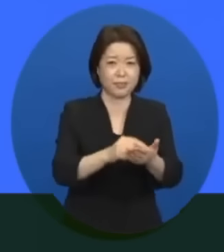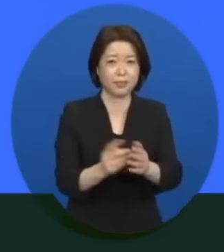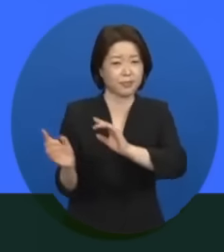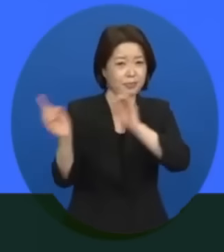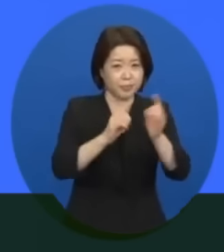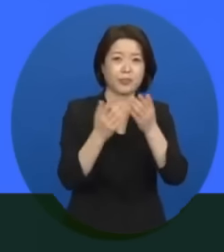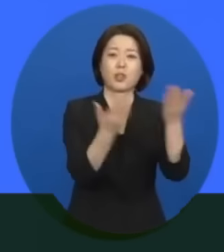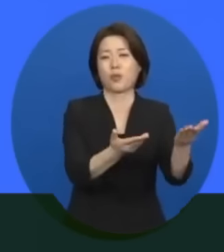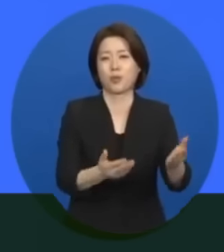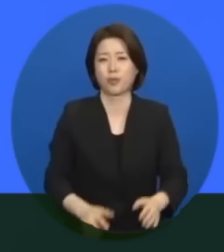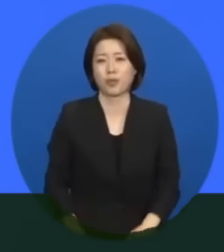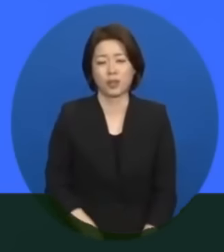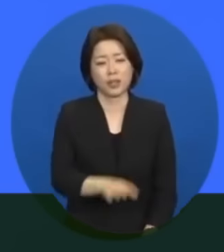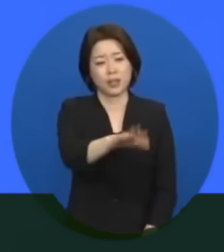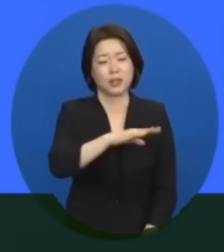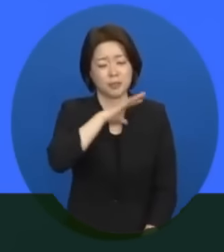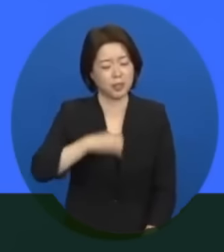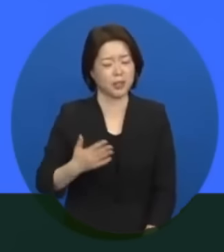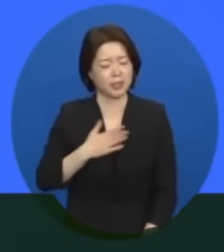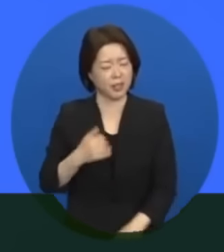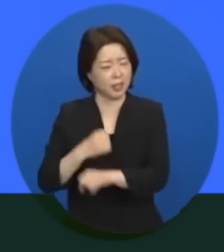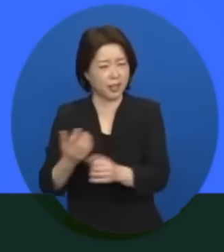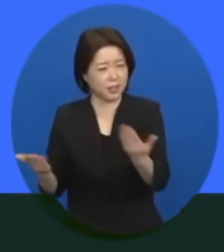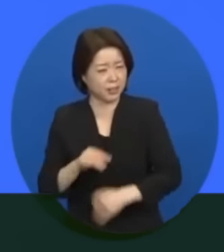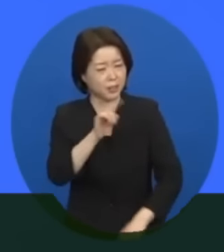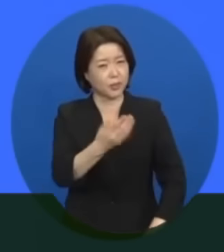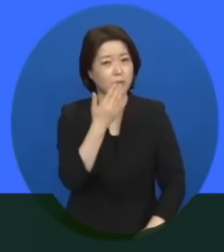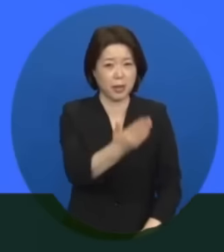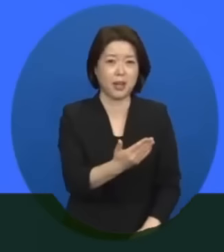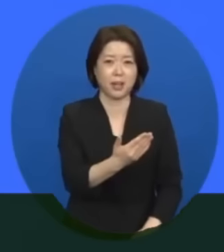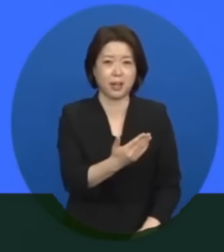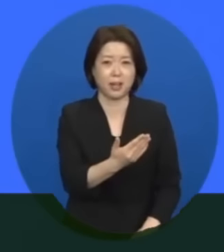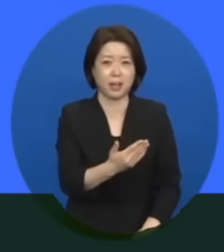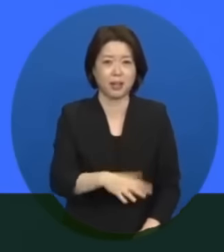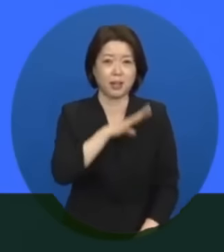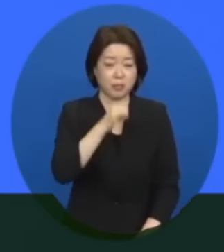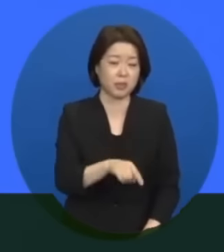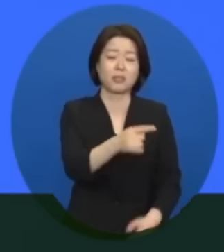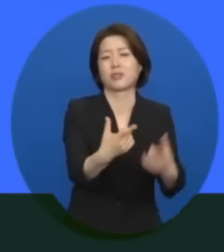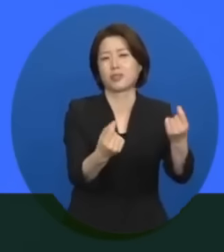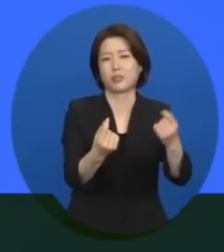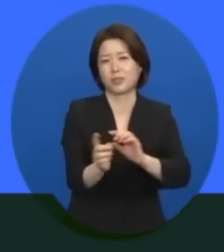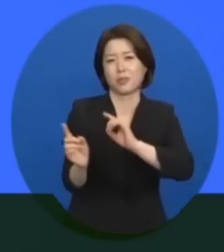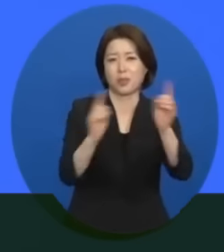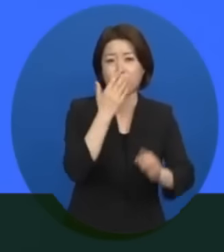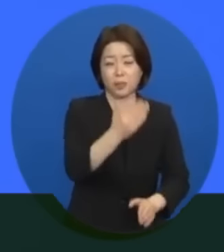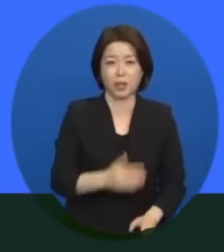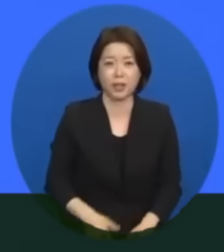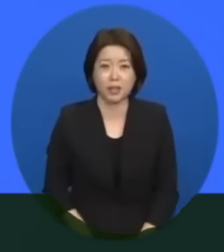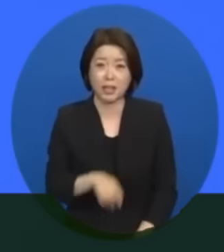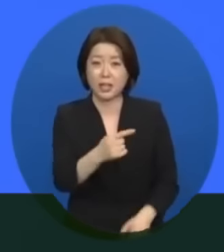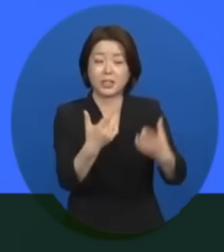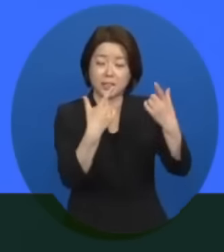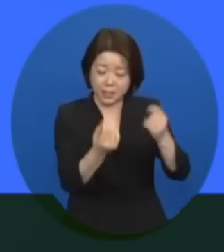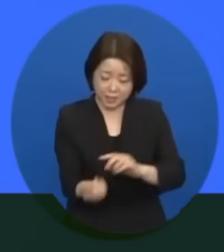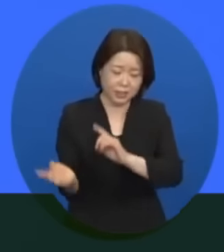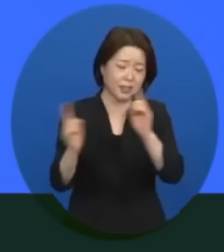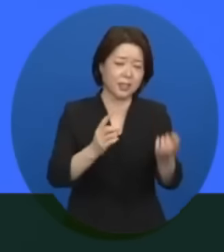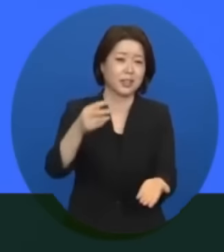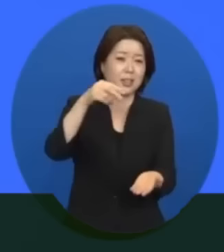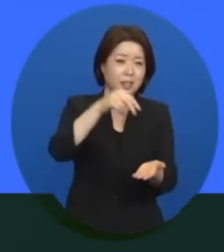주셨어요 베드로야 내가 하는 일을 너도 할 거야 베드로가 그렇게 일어났잖아 그 그렇게 일어난 자가